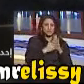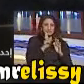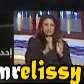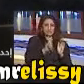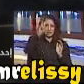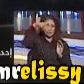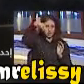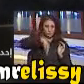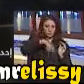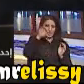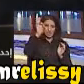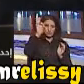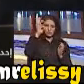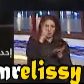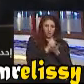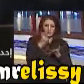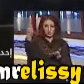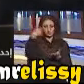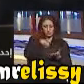7 و8 و9، وبعد كده